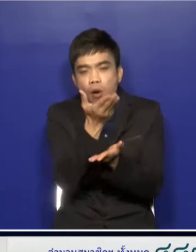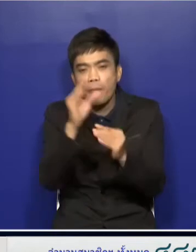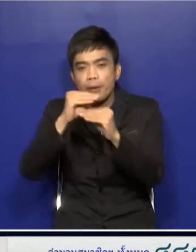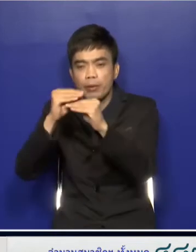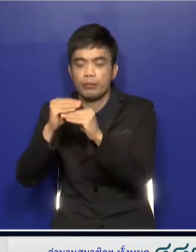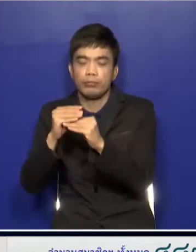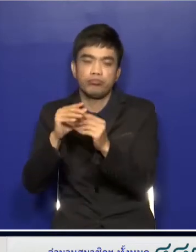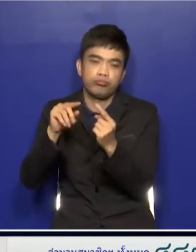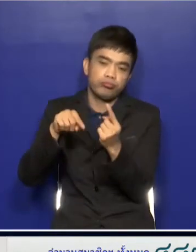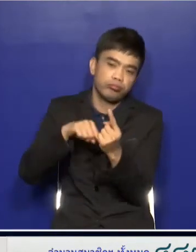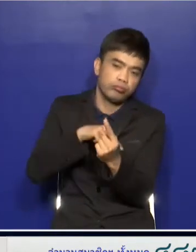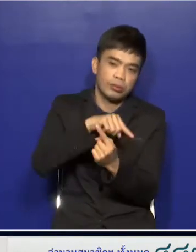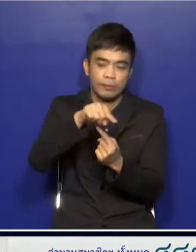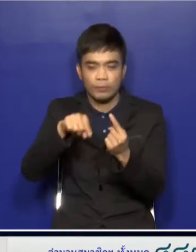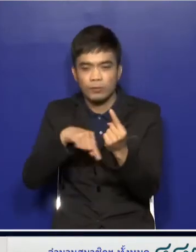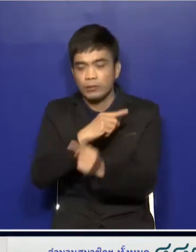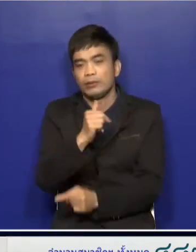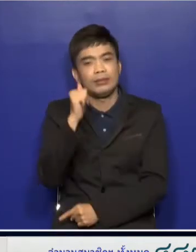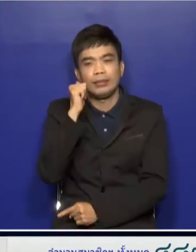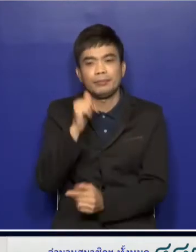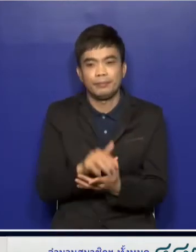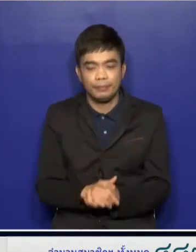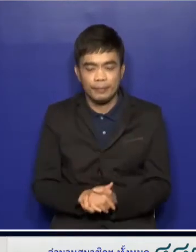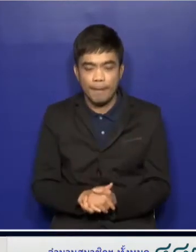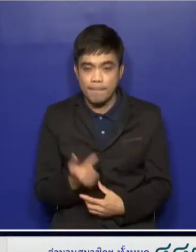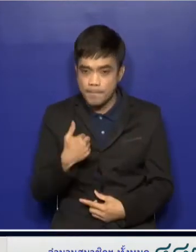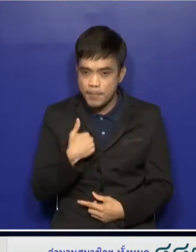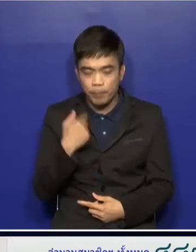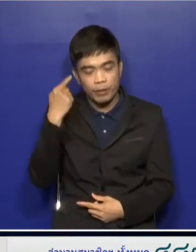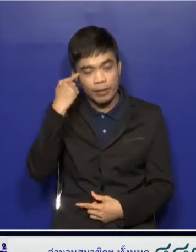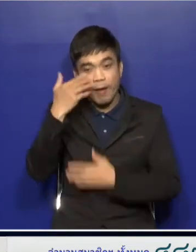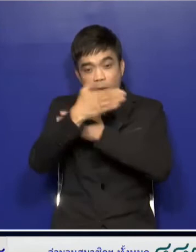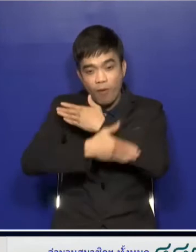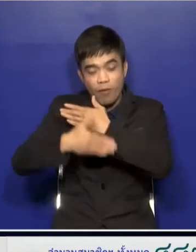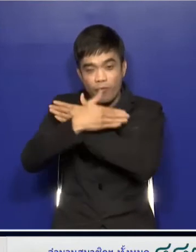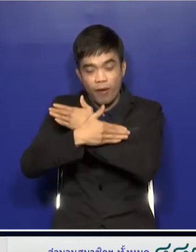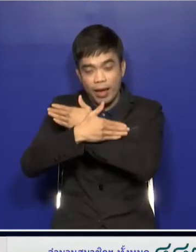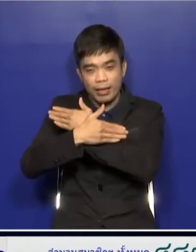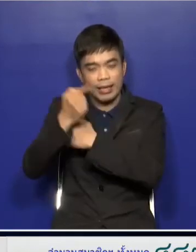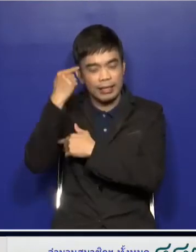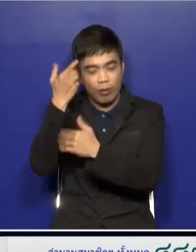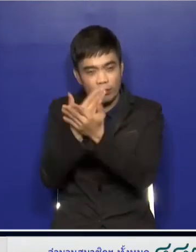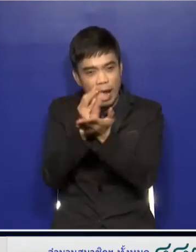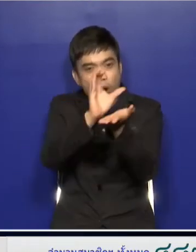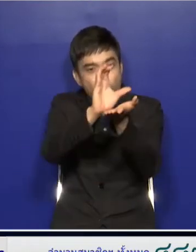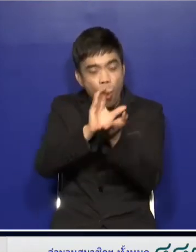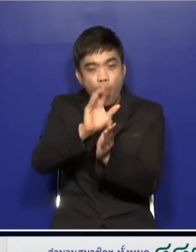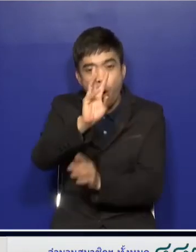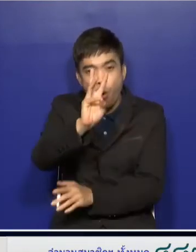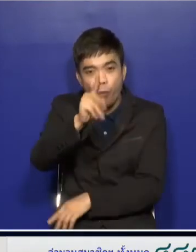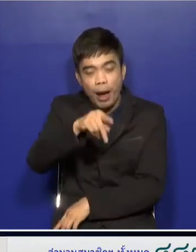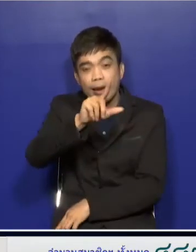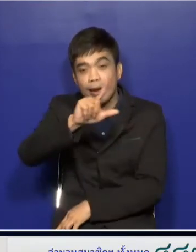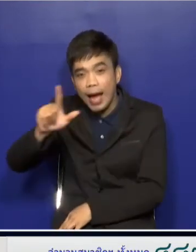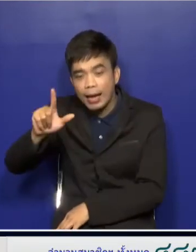การผมเนี่ยเพิ่งมีการรถไฟแห่งประเทศไทยเนี่ยเข้ามาชี้แจงนะครับซึ่งมีการของงบประมาณเกือบพันล้านนะครับเพื่อจัดระบ